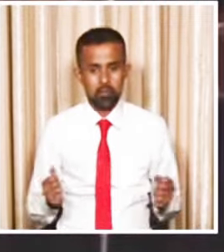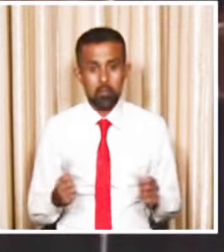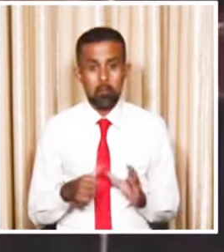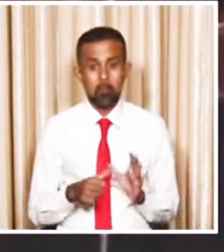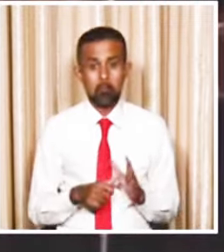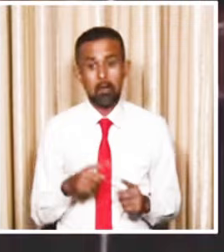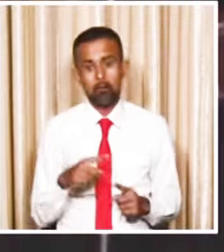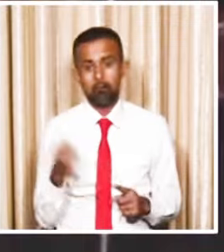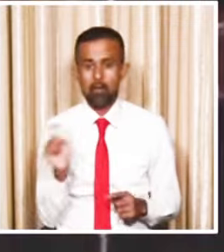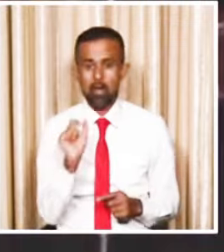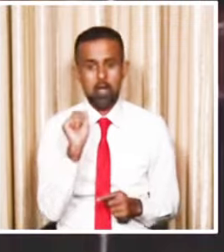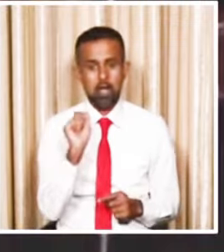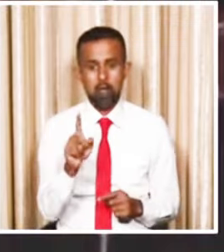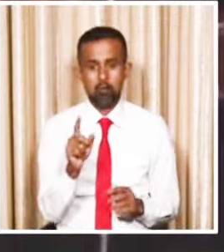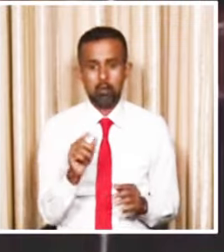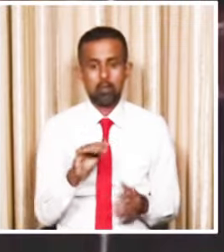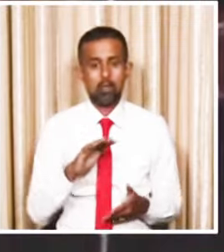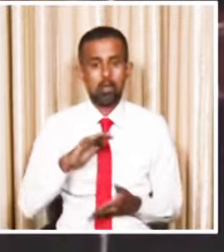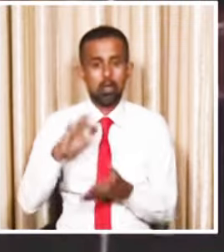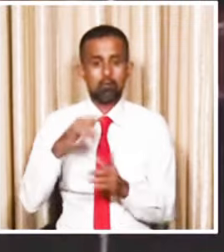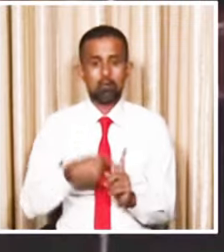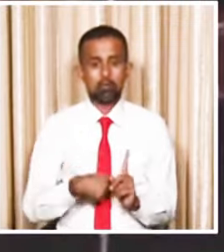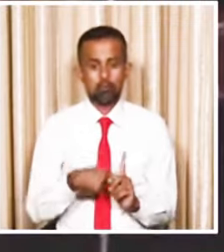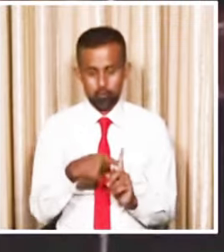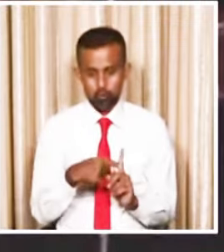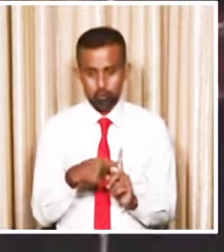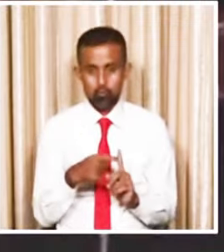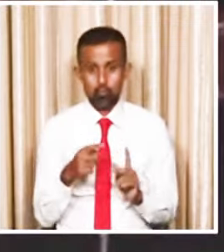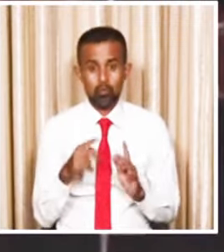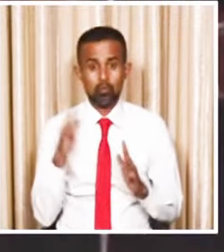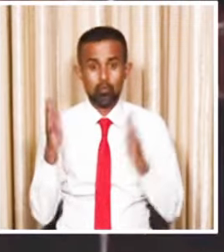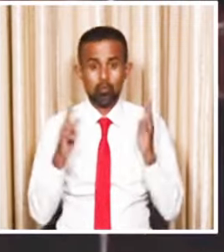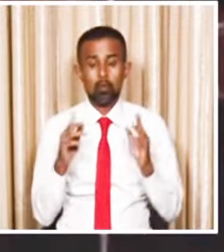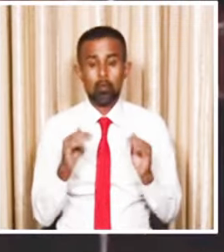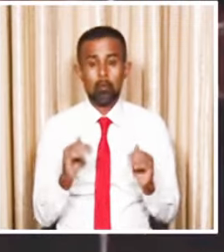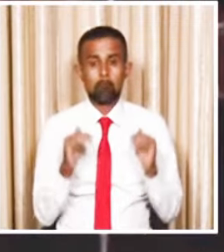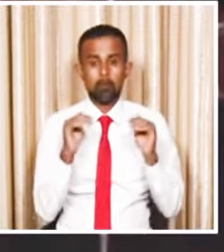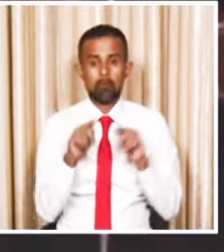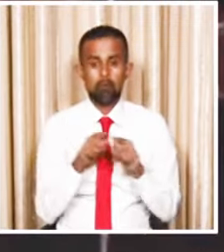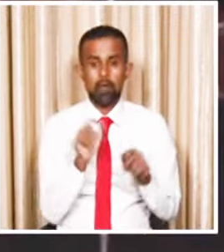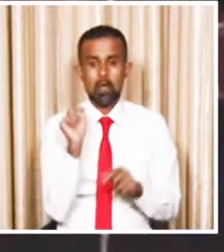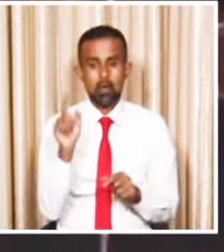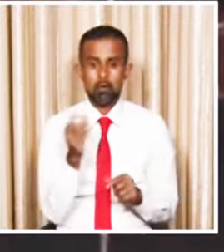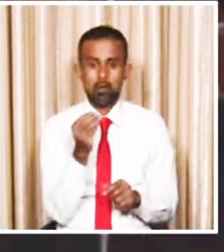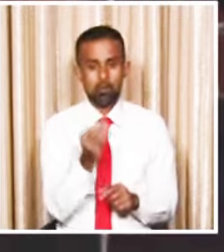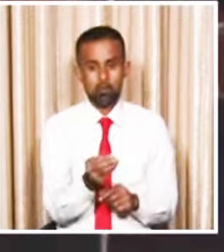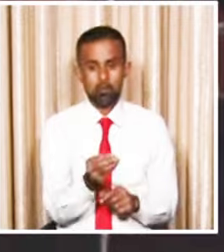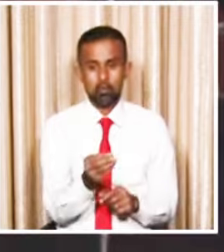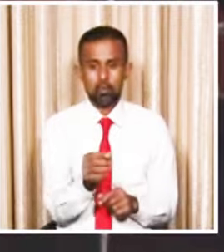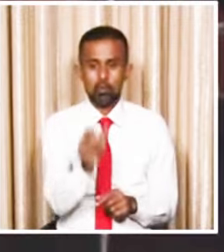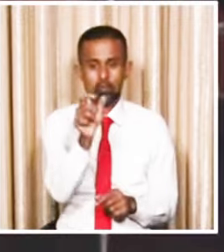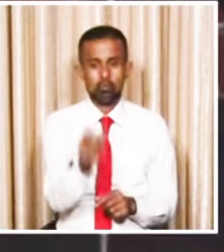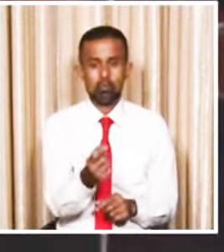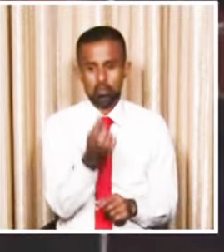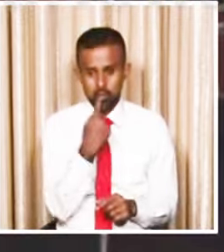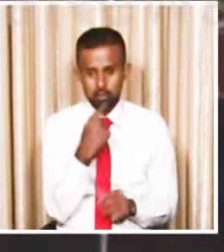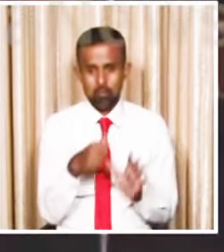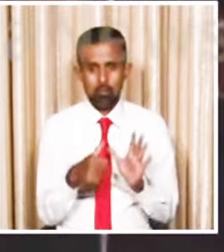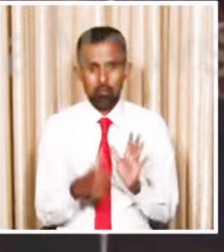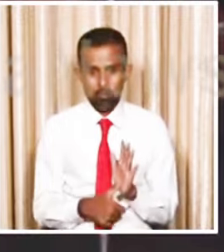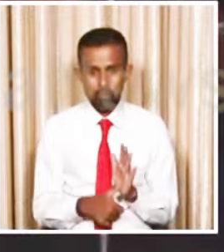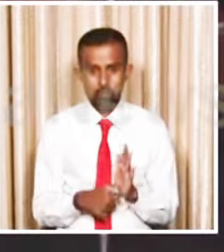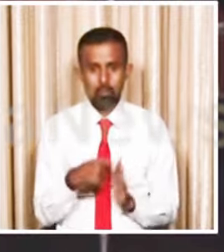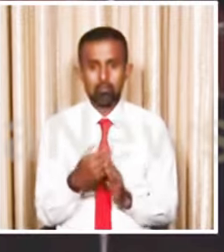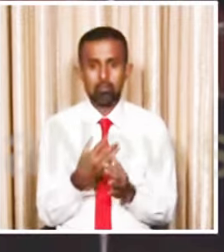నమక్ దీల తిబ్బన అపనయన సంవర్ధన అంతర్జాతిక వెళ్దాము ప్రవర్ధన ఇవ్వగే నమక్ దీల తిబ్బన ఉబతుమల్లా కీనోద మే పనతి మే